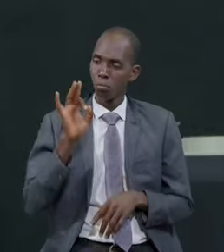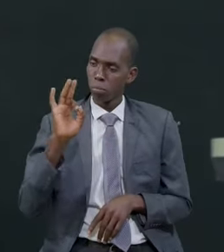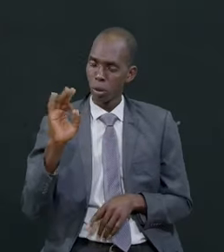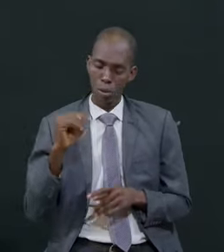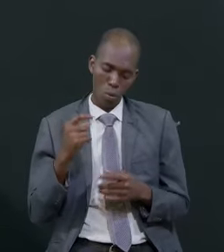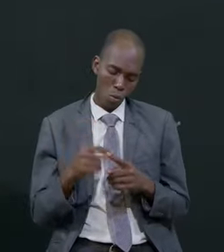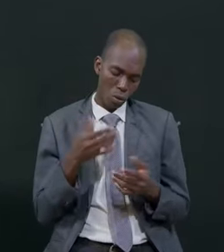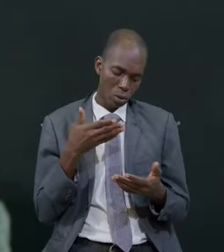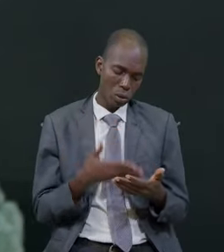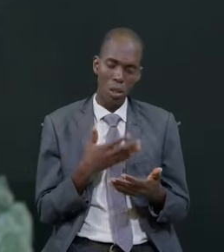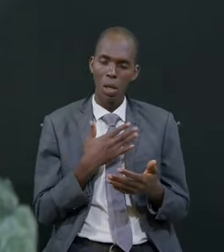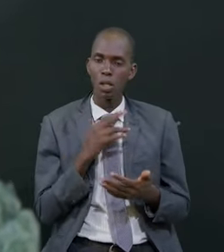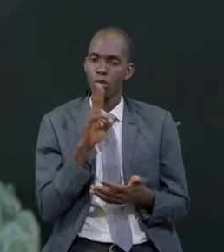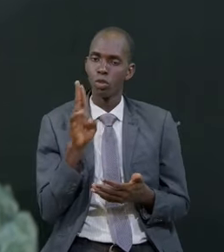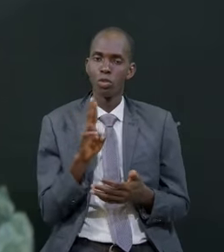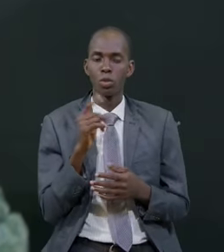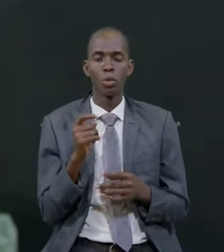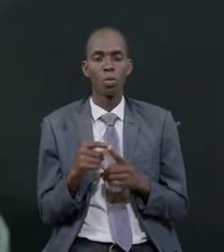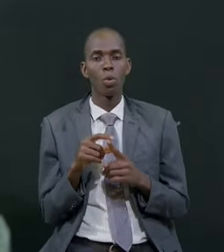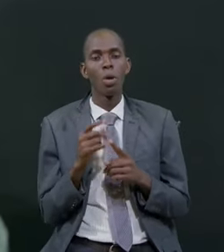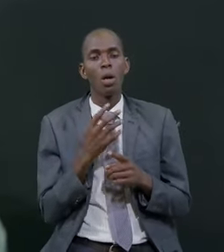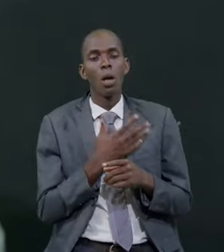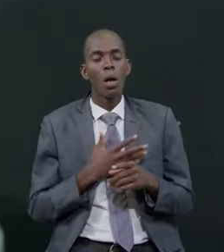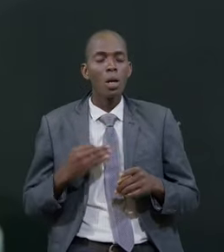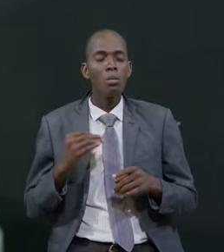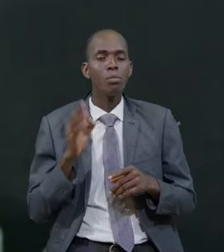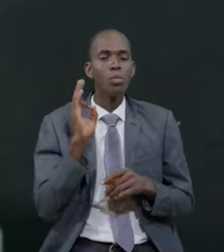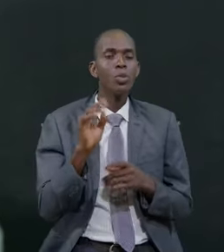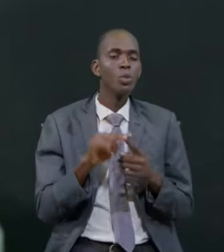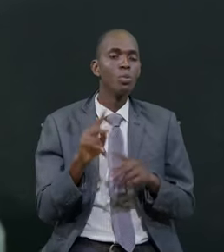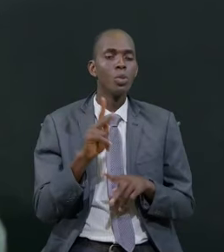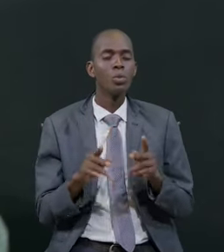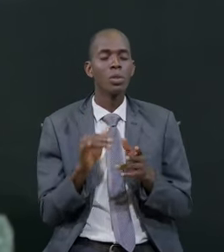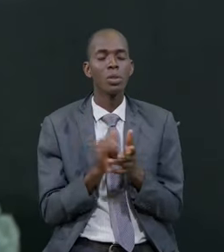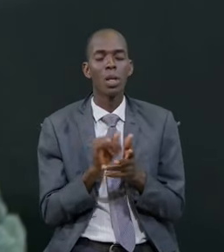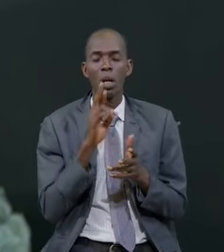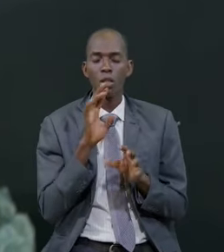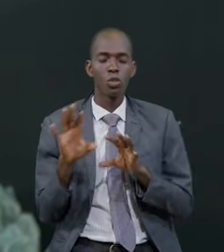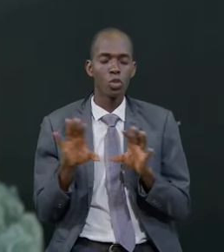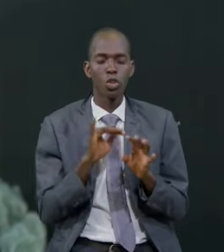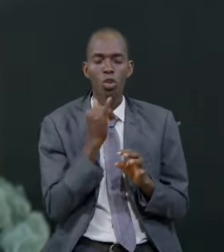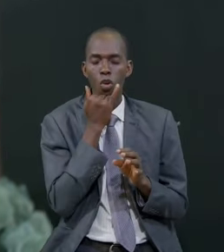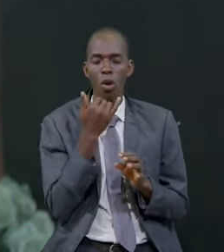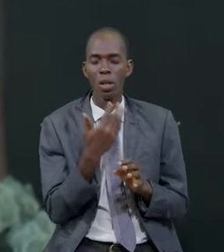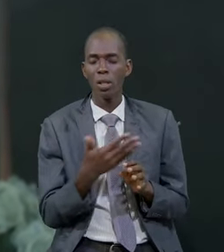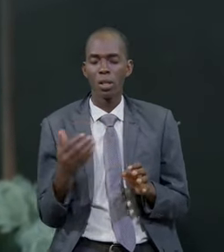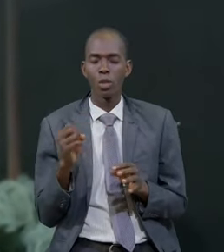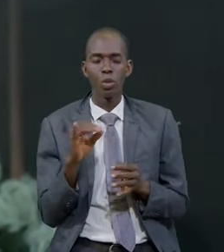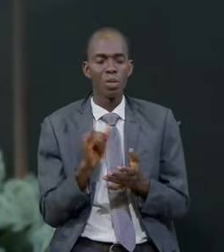et appeler les gens à sortir de ces choses qu'ils pratiquaient afin qu'ils